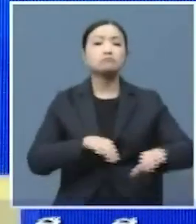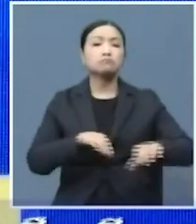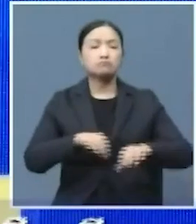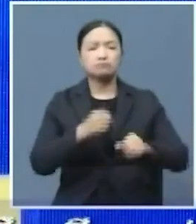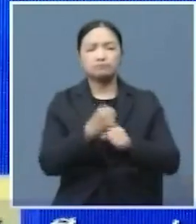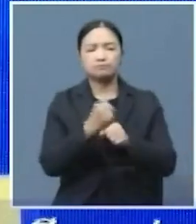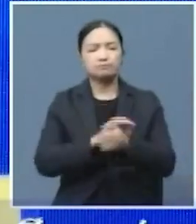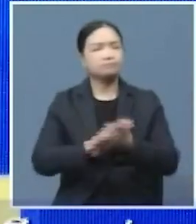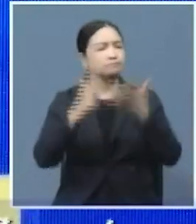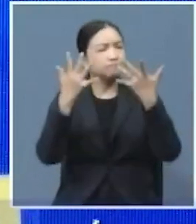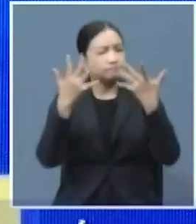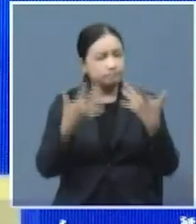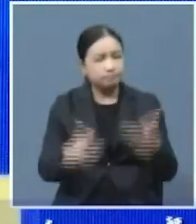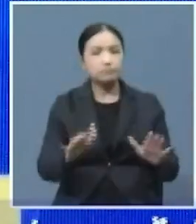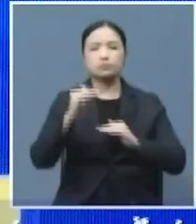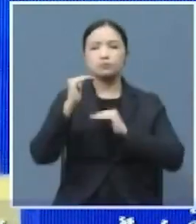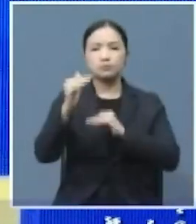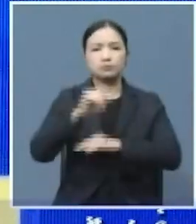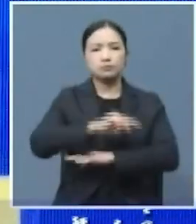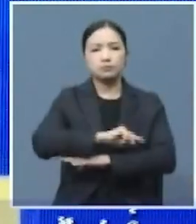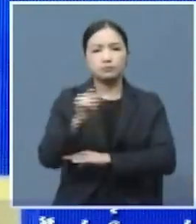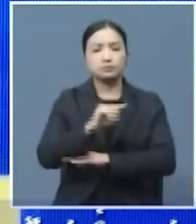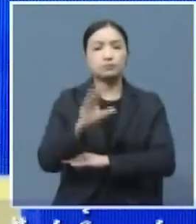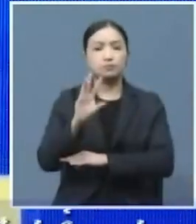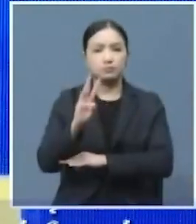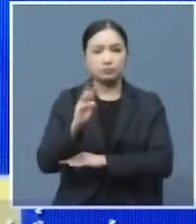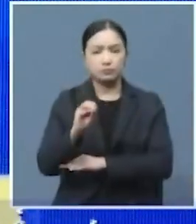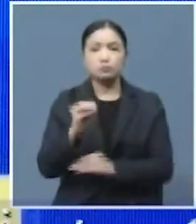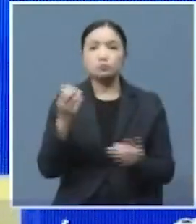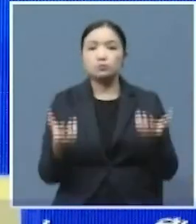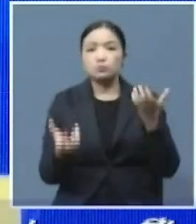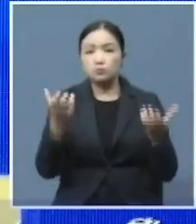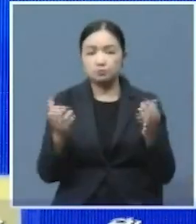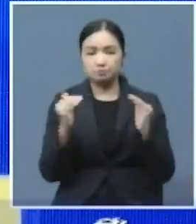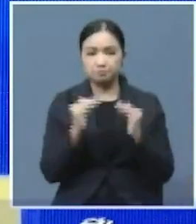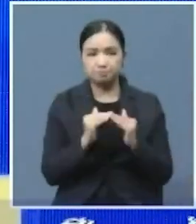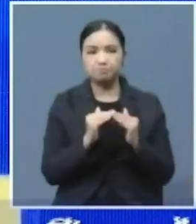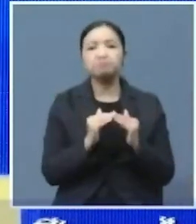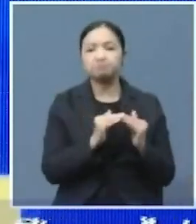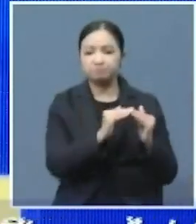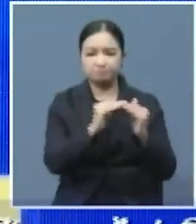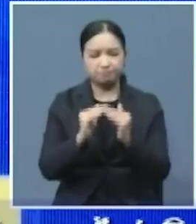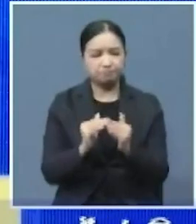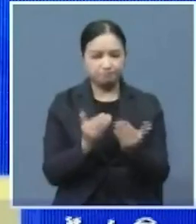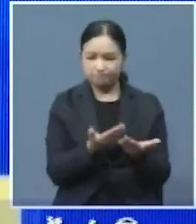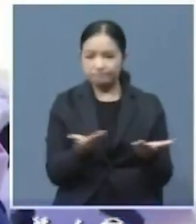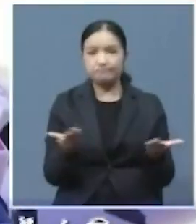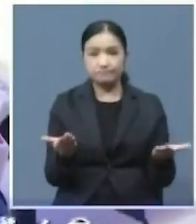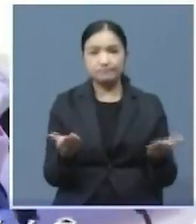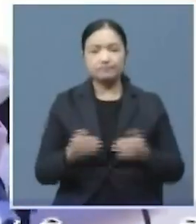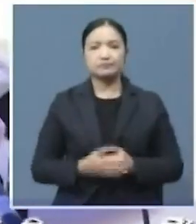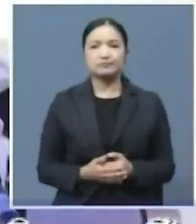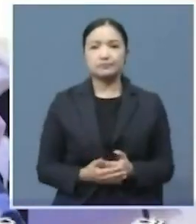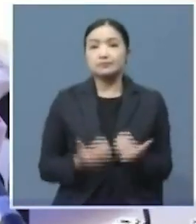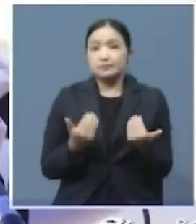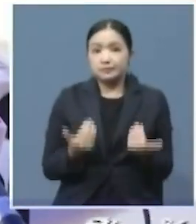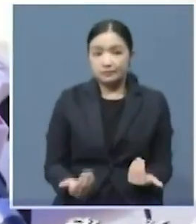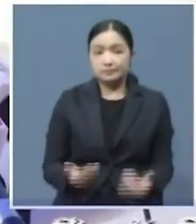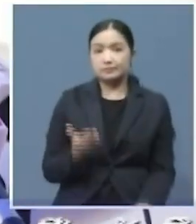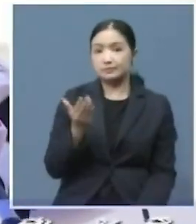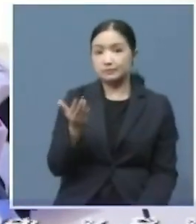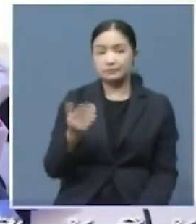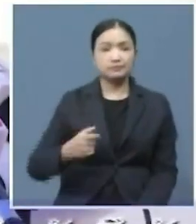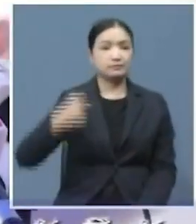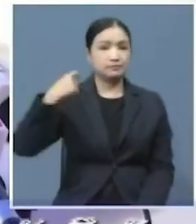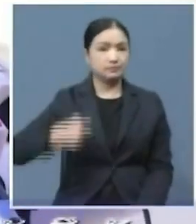การให้แล้วเสร็จภายใน 60วันและจะให้ความเป็นธรรมกับทุกฝ่ายครับแล้ววันนี้เองก็ยังมีความเคลื่อนไหวจาก